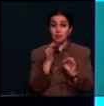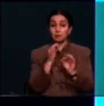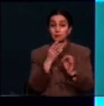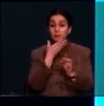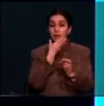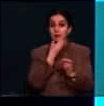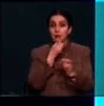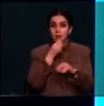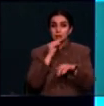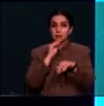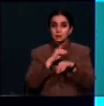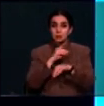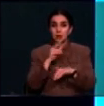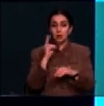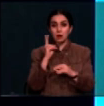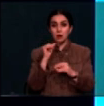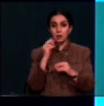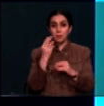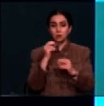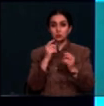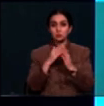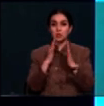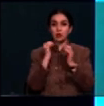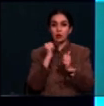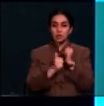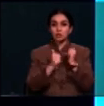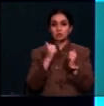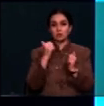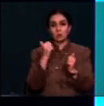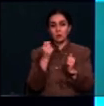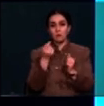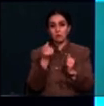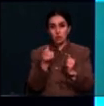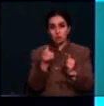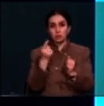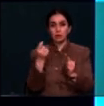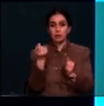прекрасных гранатов-кабошонов, каждой величиной с горошину.